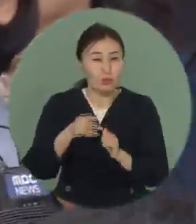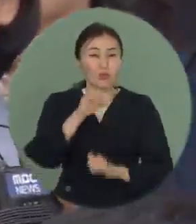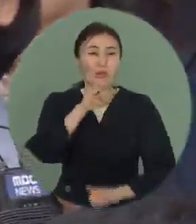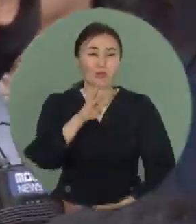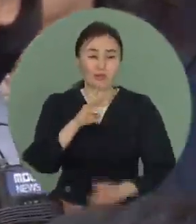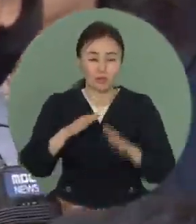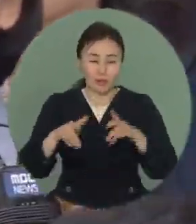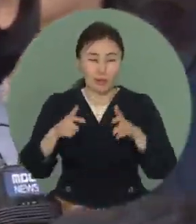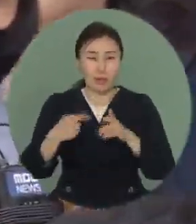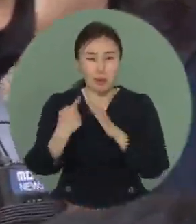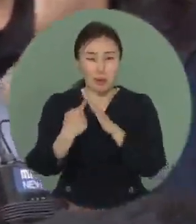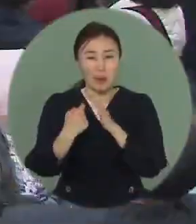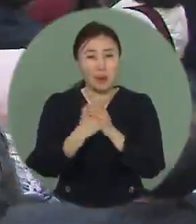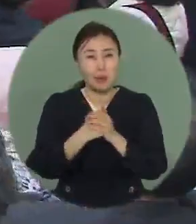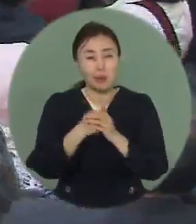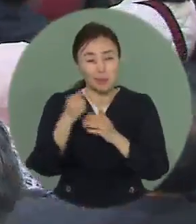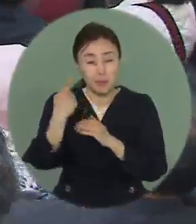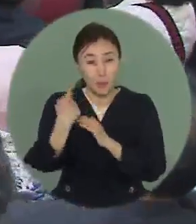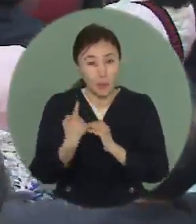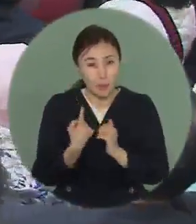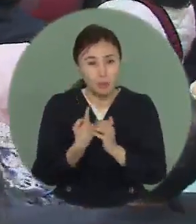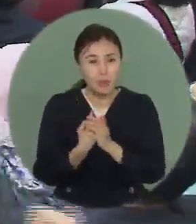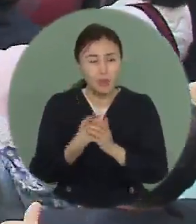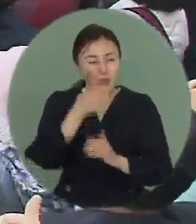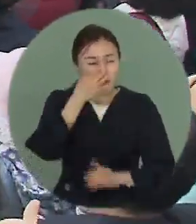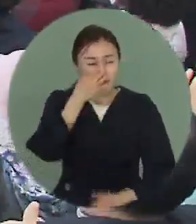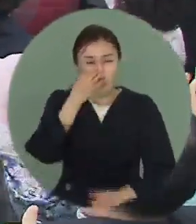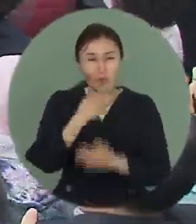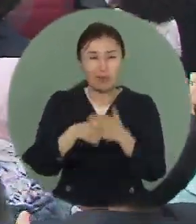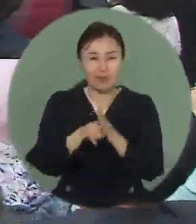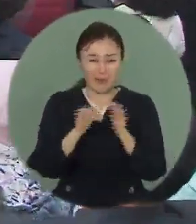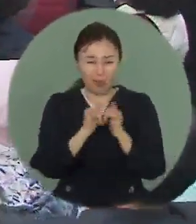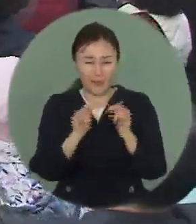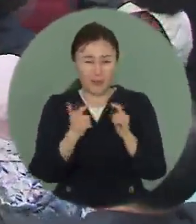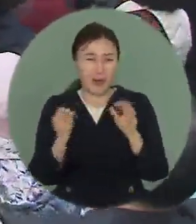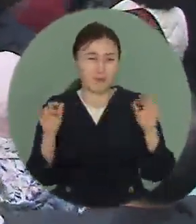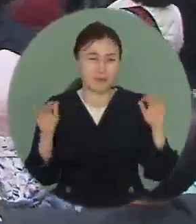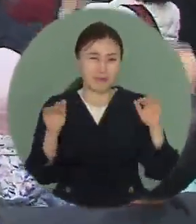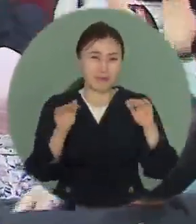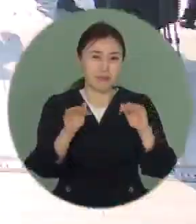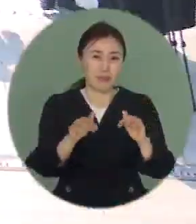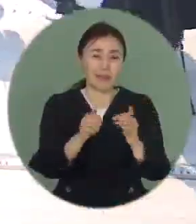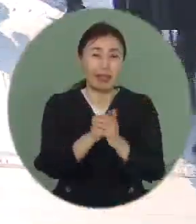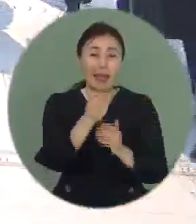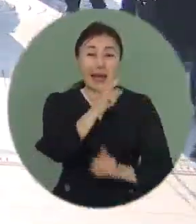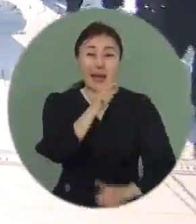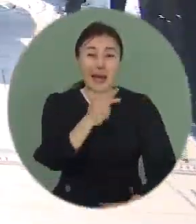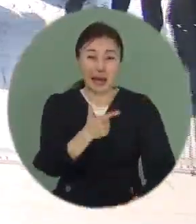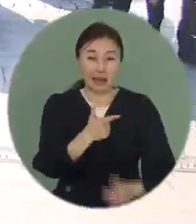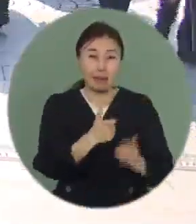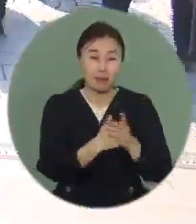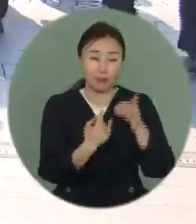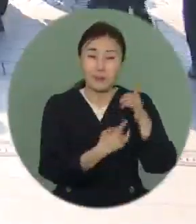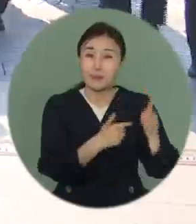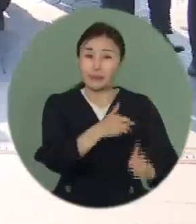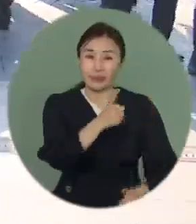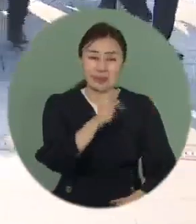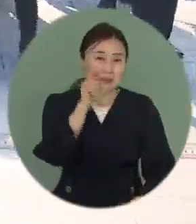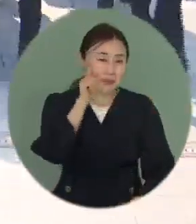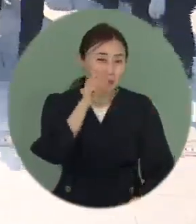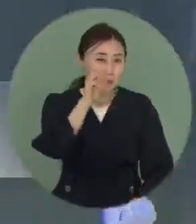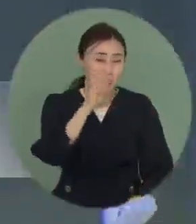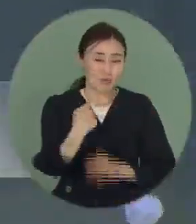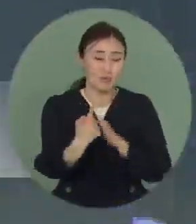이외 수많은 시민과 지지자들이 몰리기도 했습니다 한편 한동훈 국민의인 비상 대책 위원장이 내일